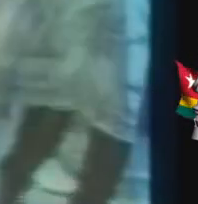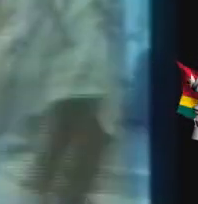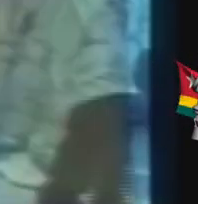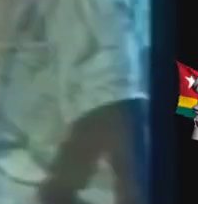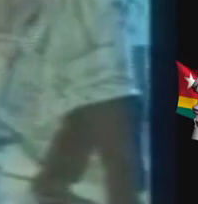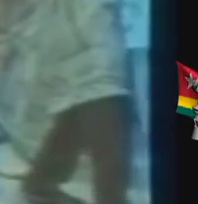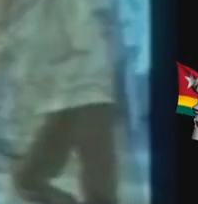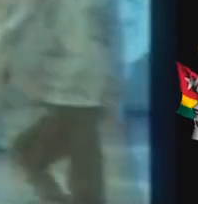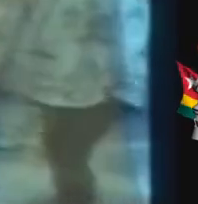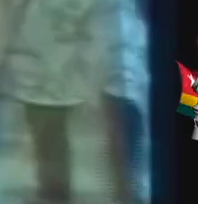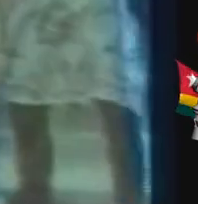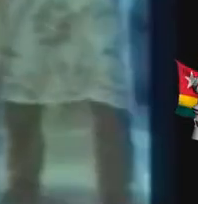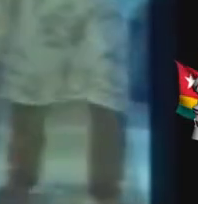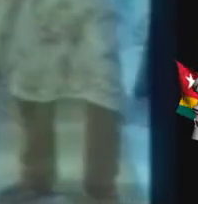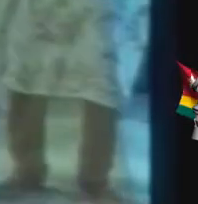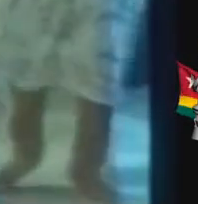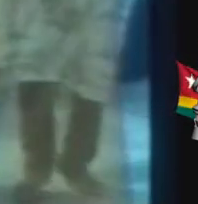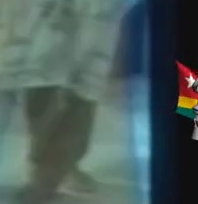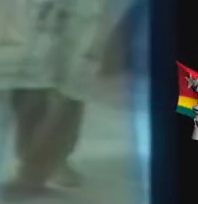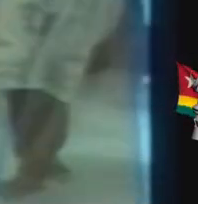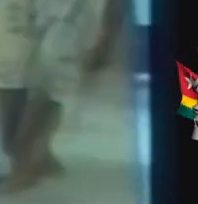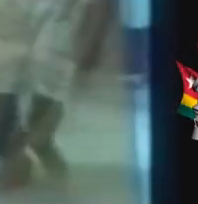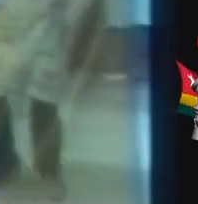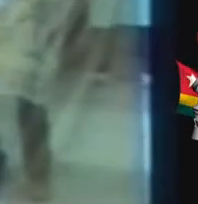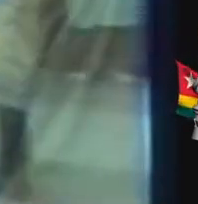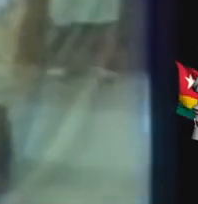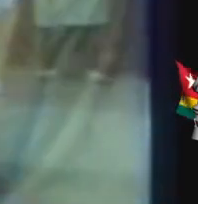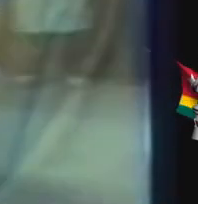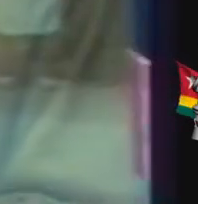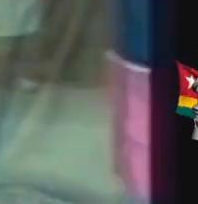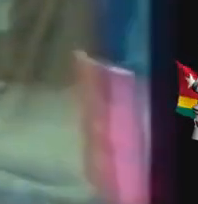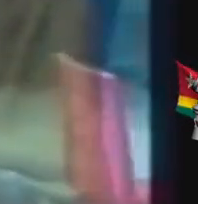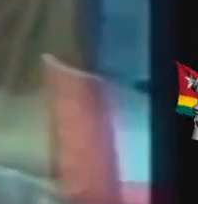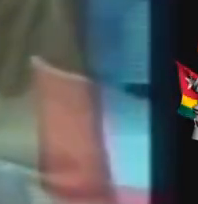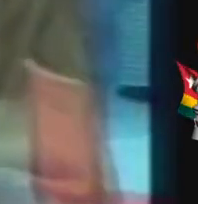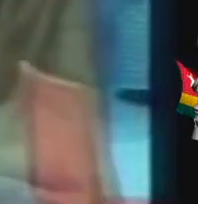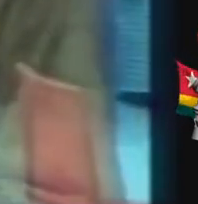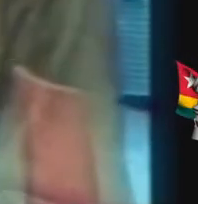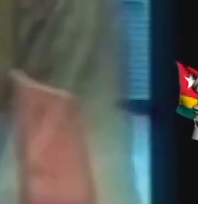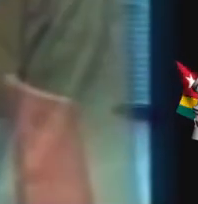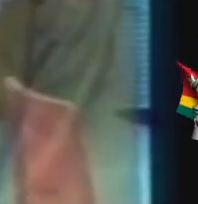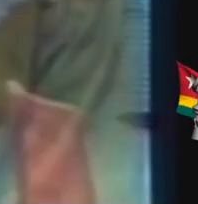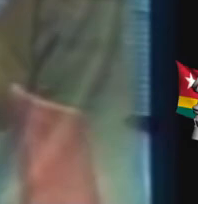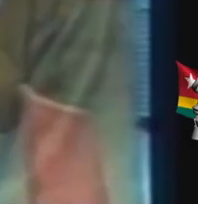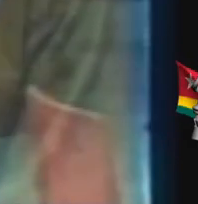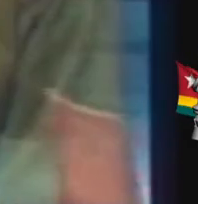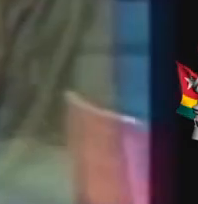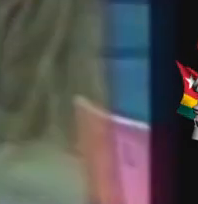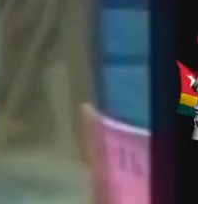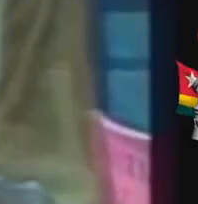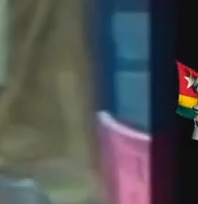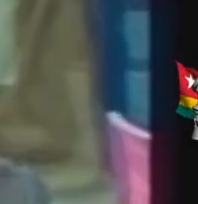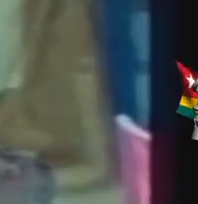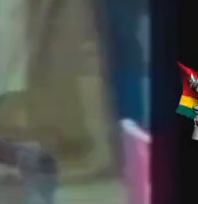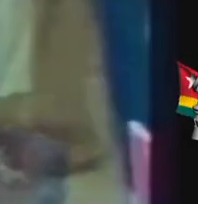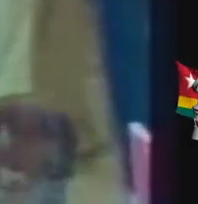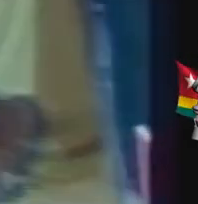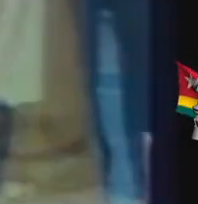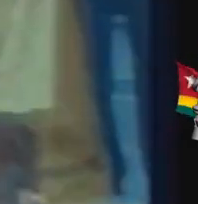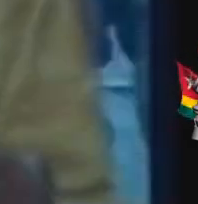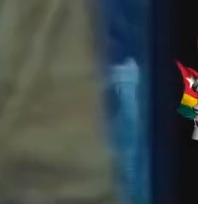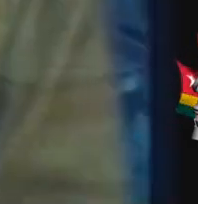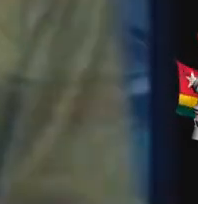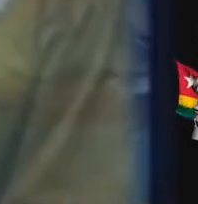avril, oh oui, il n'y a rien de plus joli. Le 27 avril,